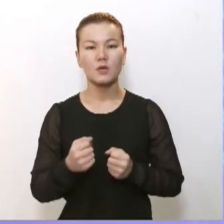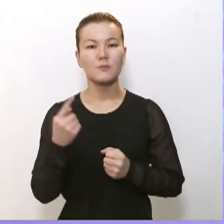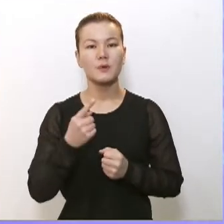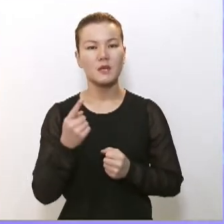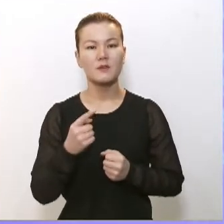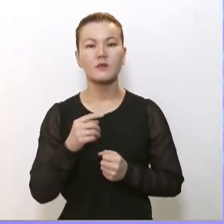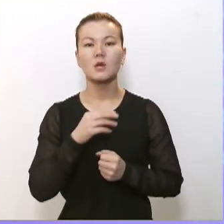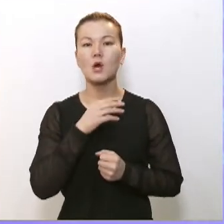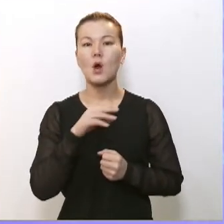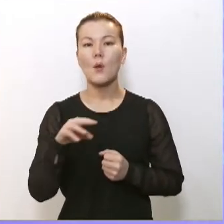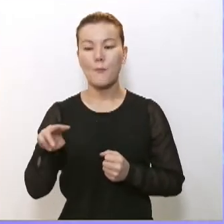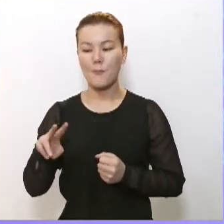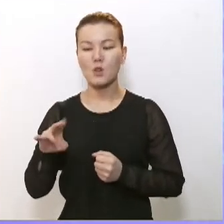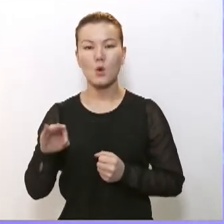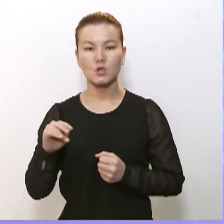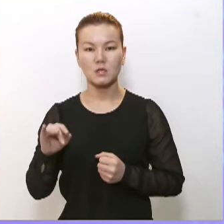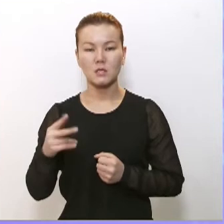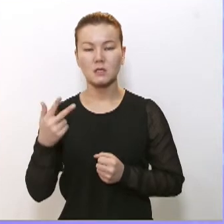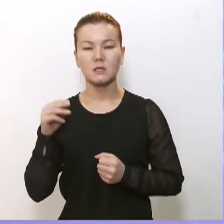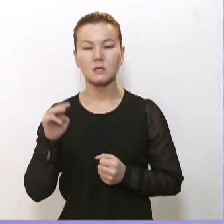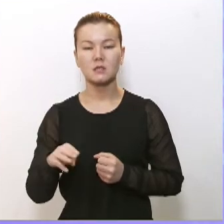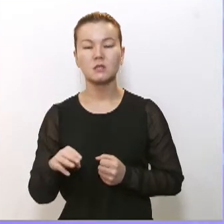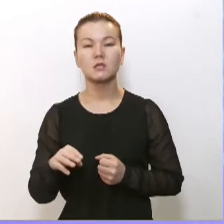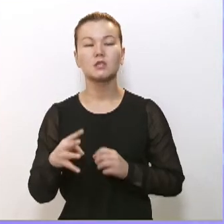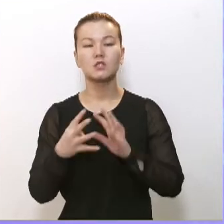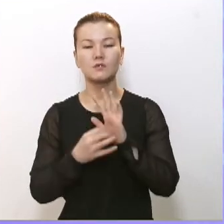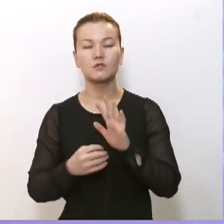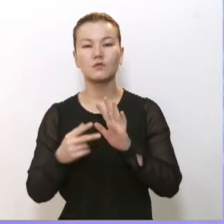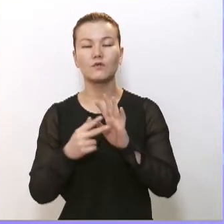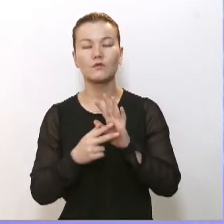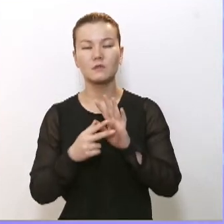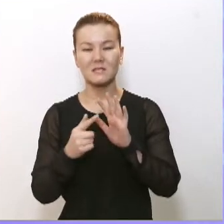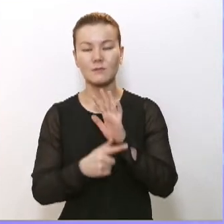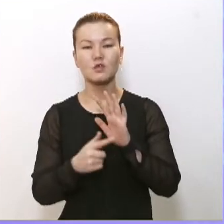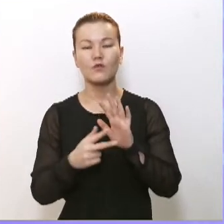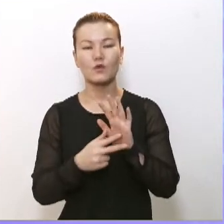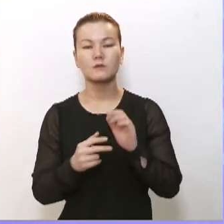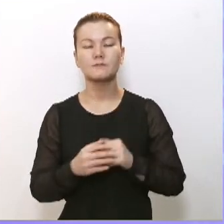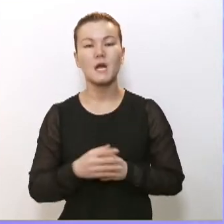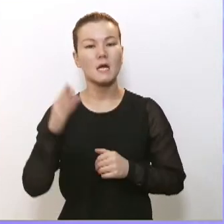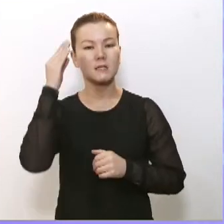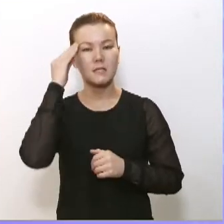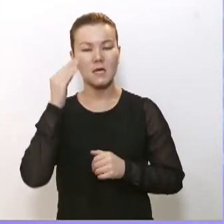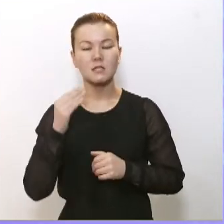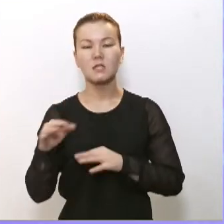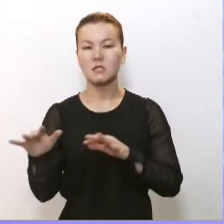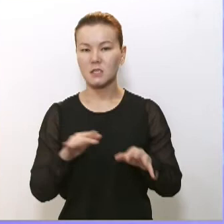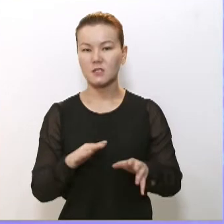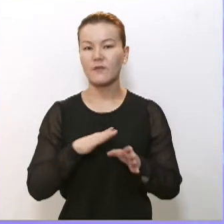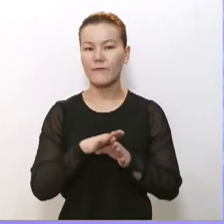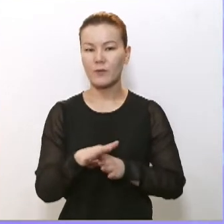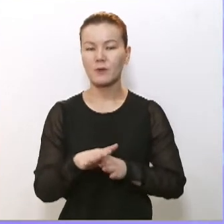первый множитель 3978 значить действия выполнено